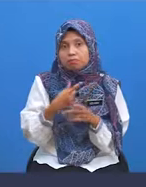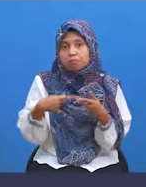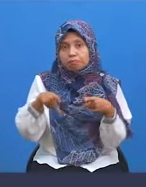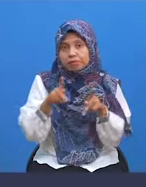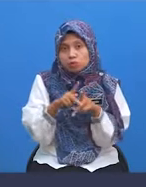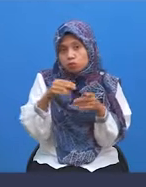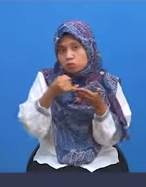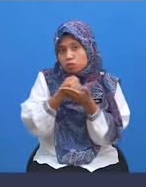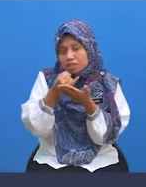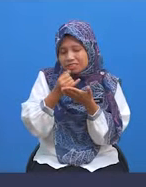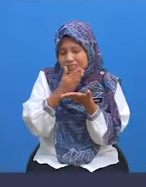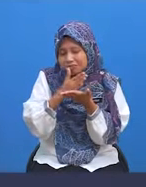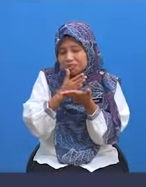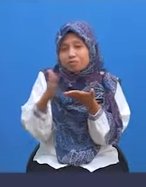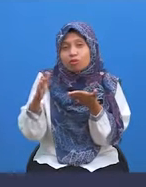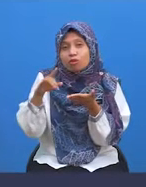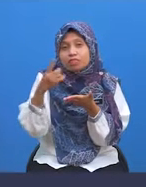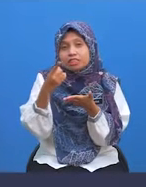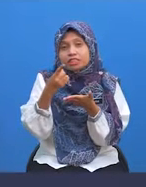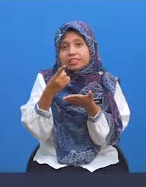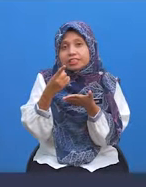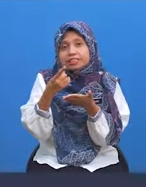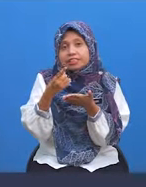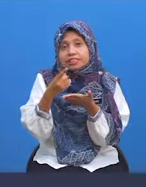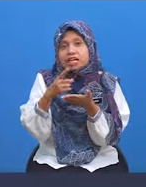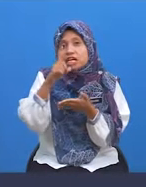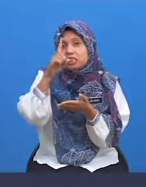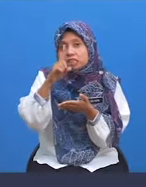daripadanya, iaitu 1 kala.